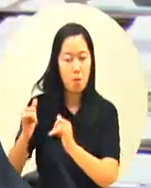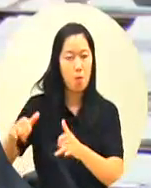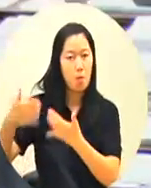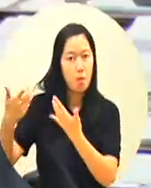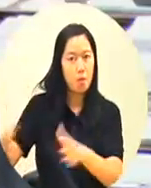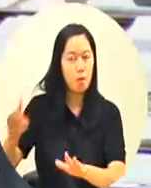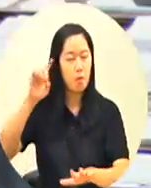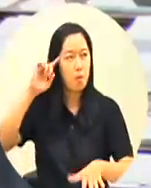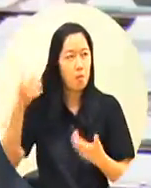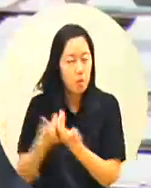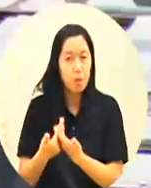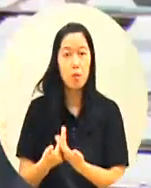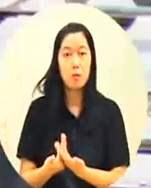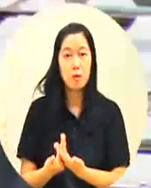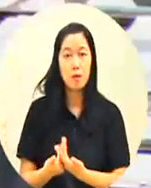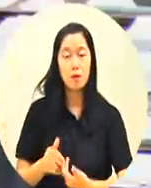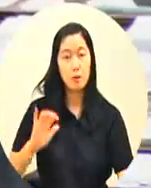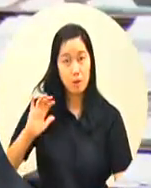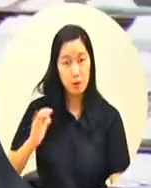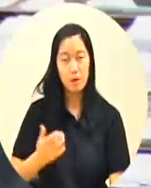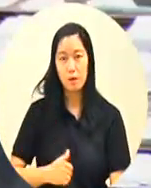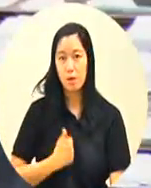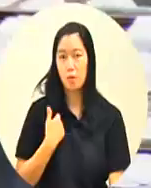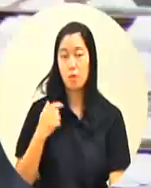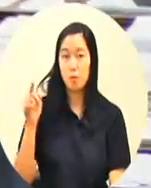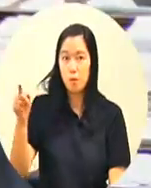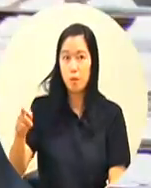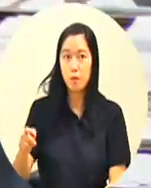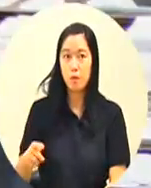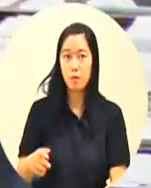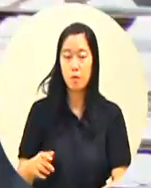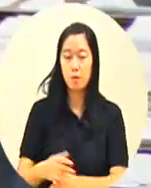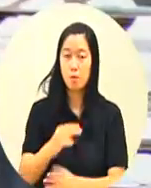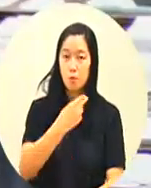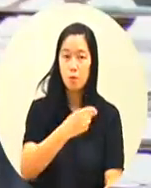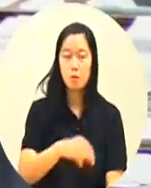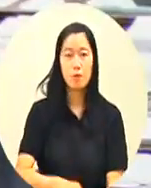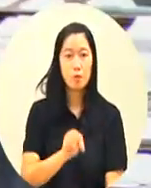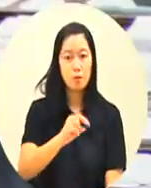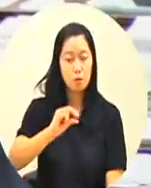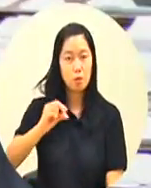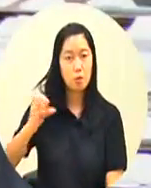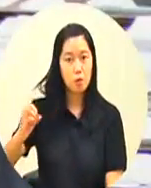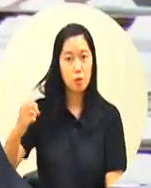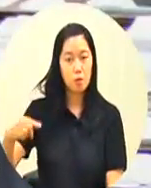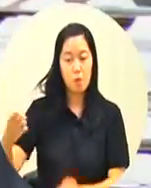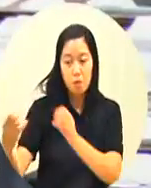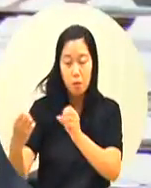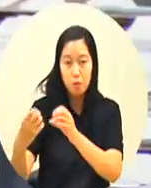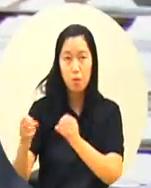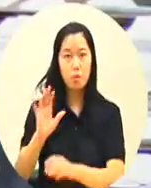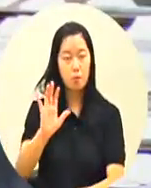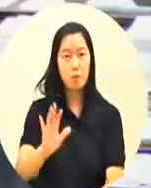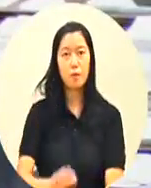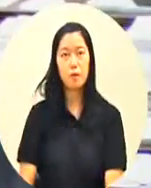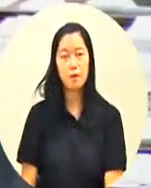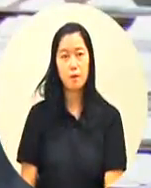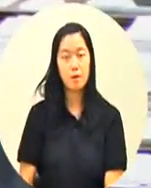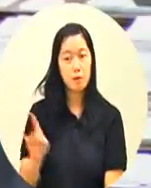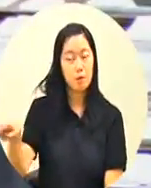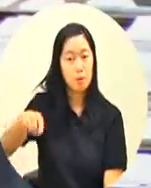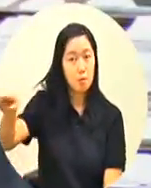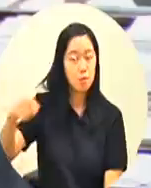了。所以我们其实有跟几个 NGO 团体这样做这样的讨论，其实他们一